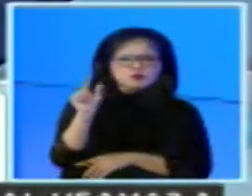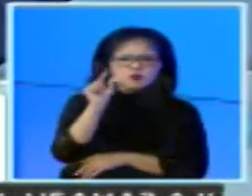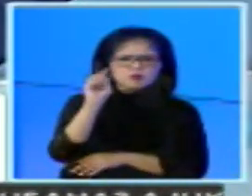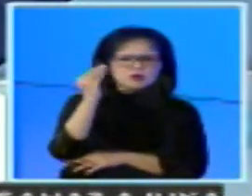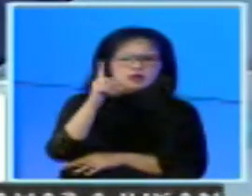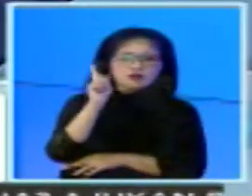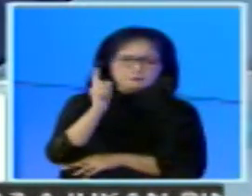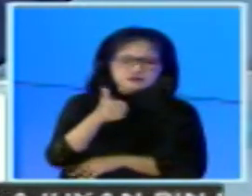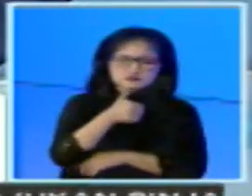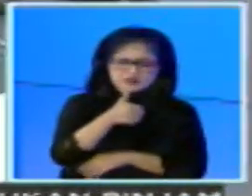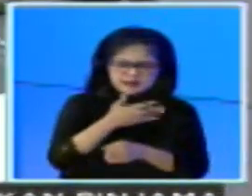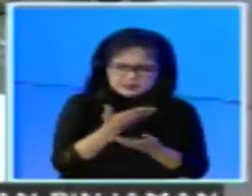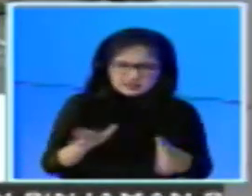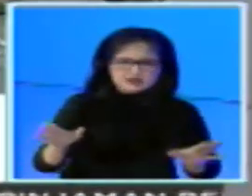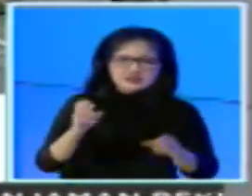ini.